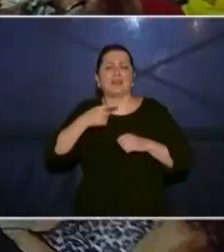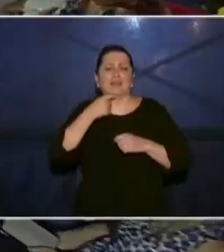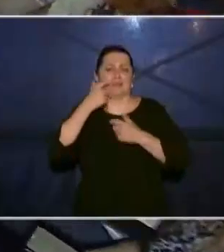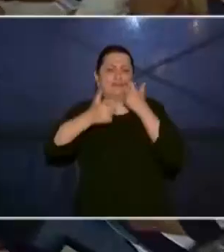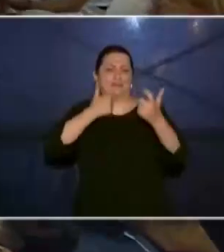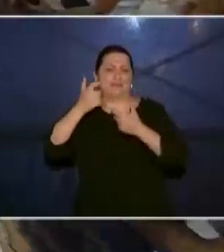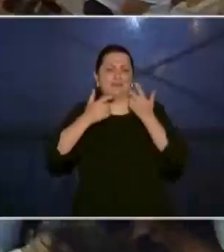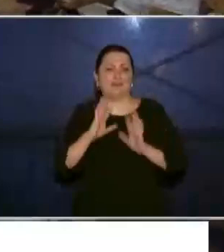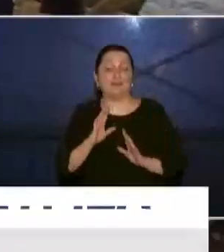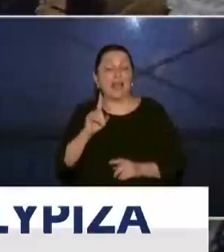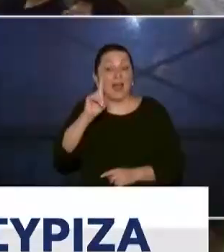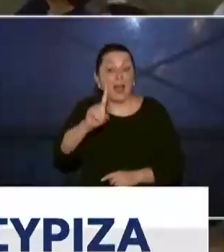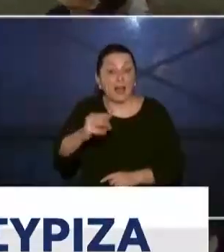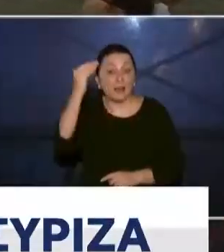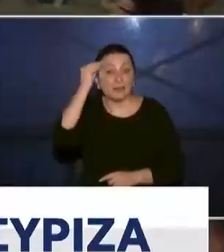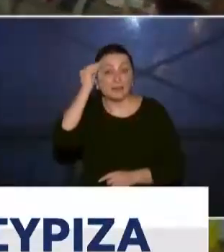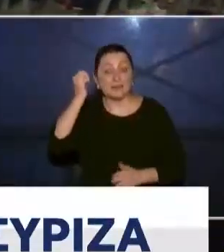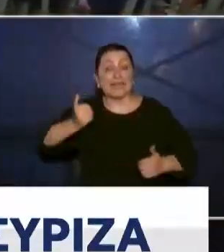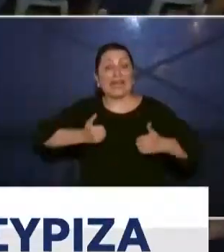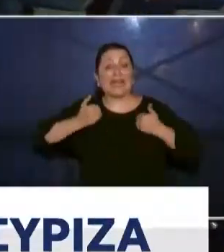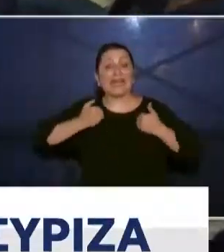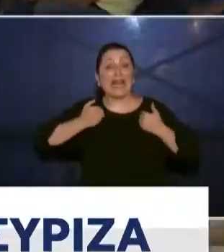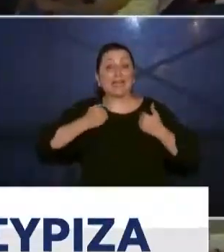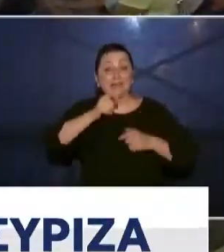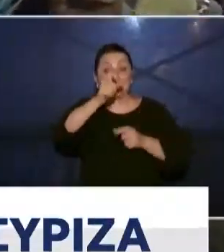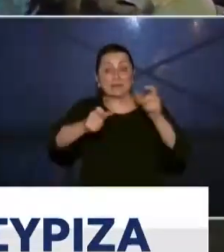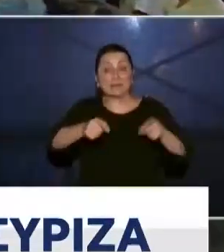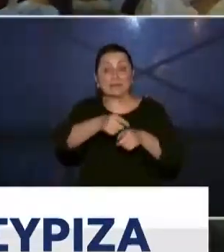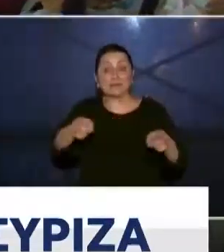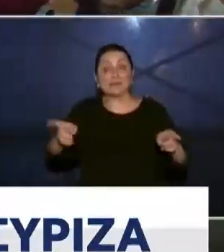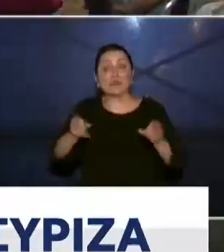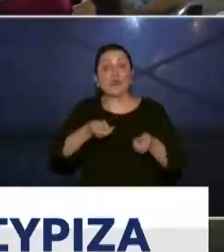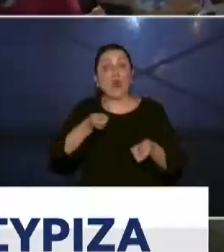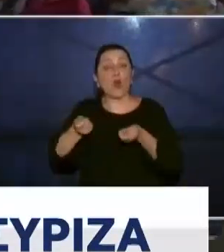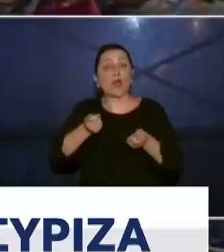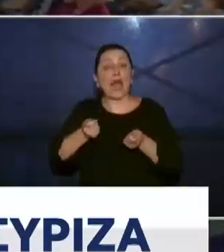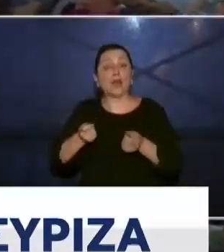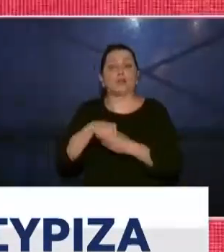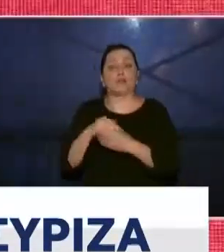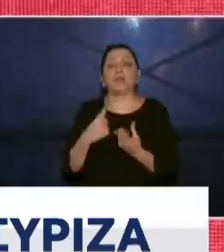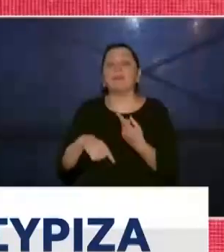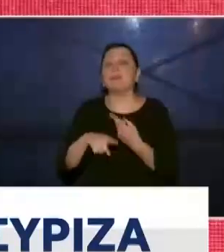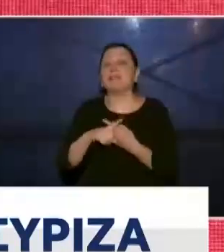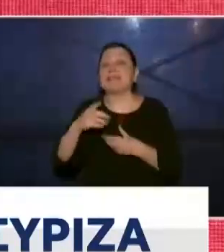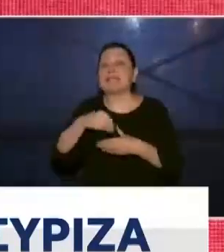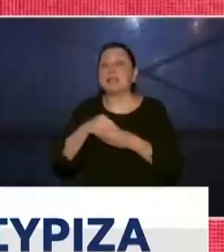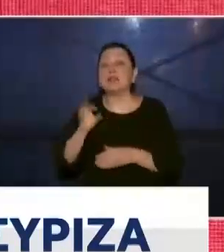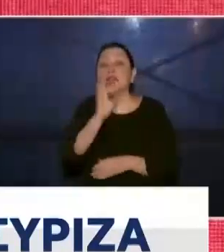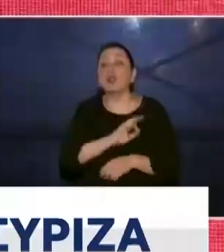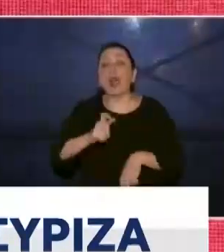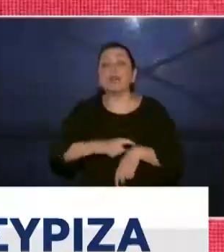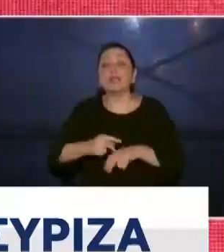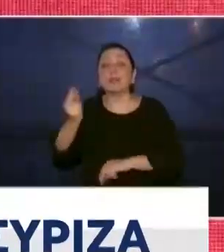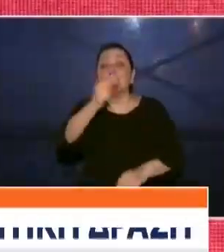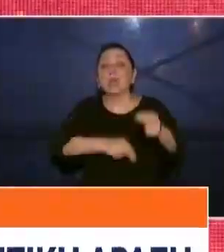ισανότερα. Ο Αλέξης Τσίπρας, πάντως, στην ομιλία του προέτρεψε την κομματική νεολαία να εργαστεί για να μετατραπεί σε πολιτική δράση ο γηπεδικός και